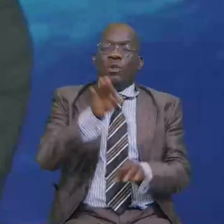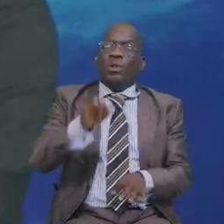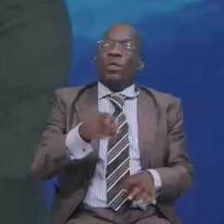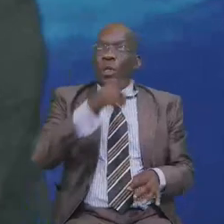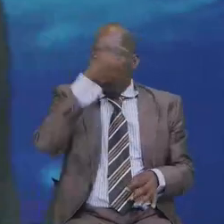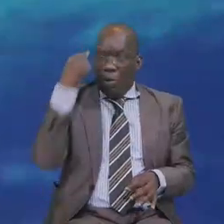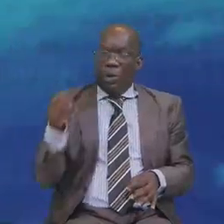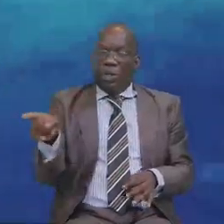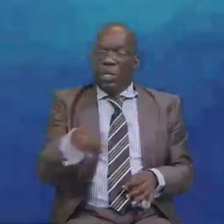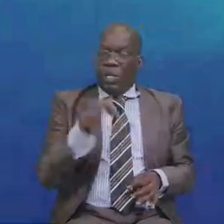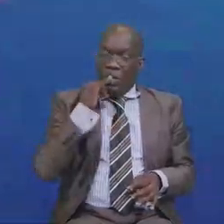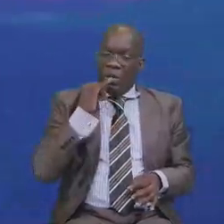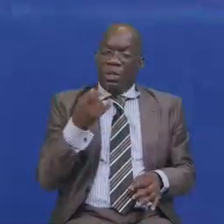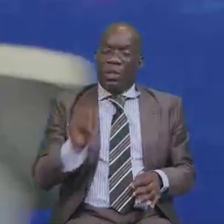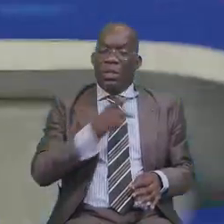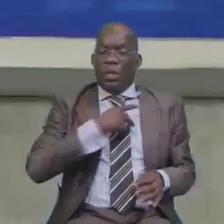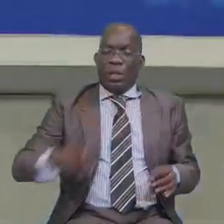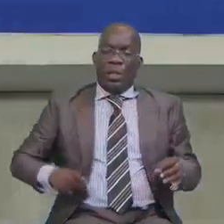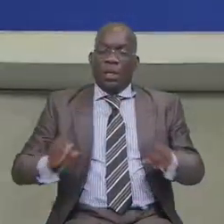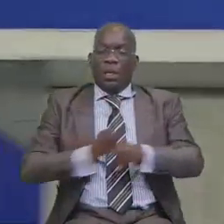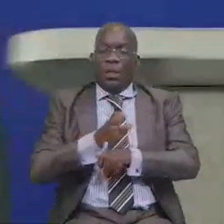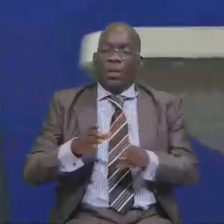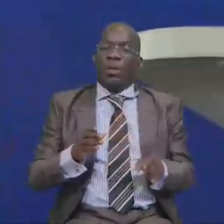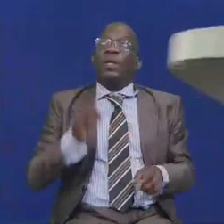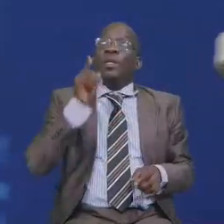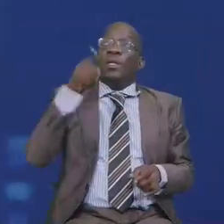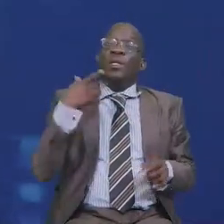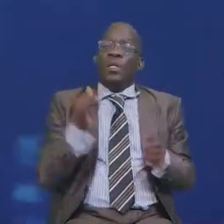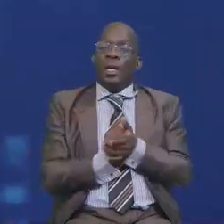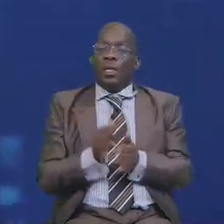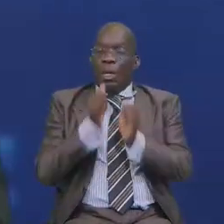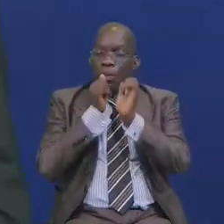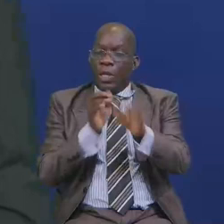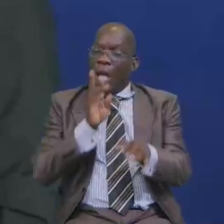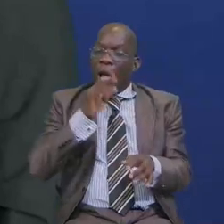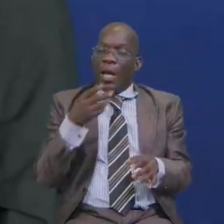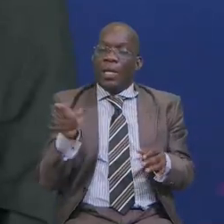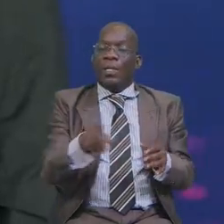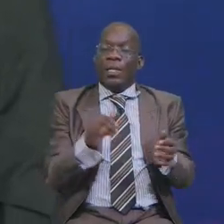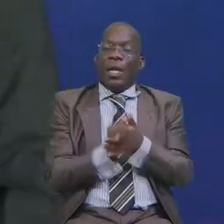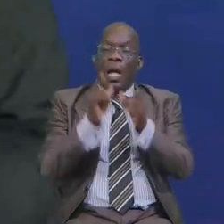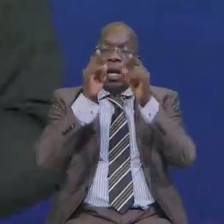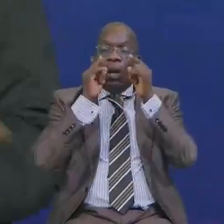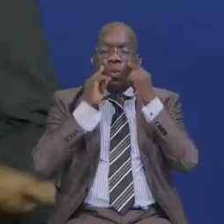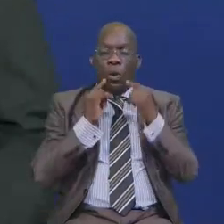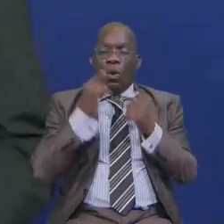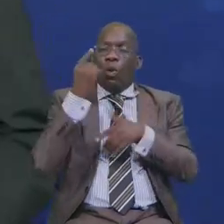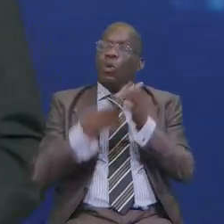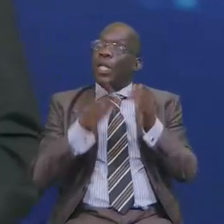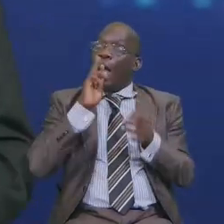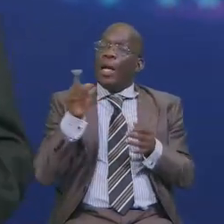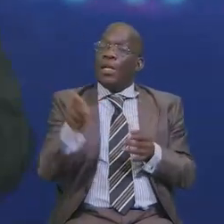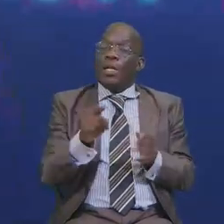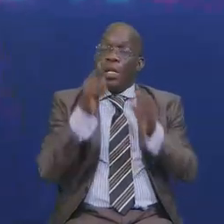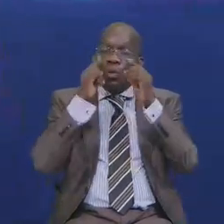parce que le royaume sera à eux. Il dit, heureux ceux qui pleurent, ceux qui pleurent, ils sont